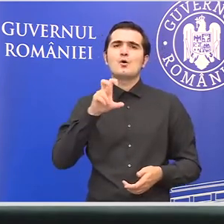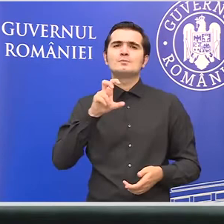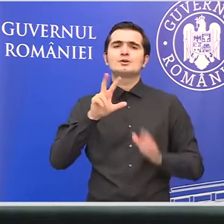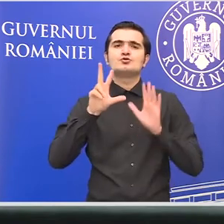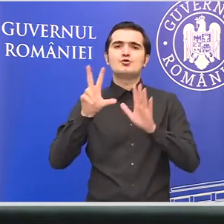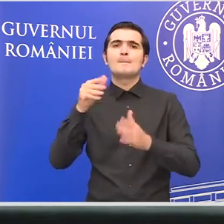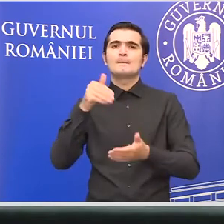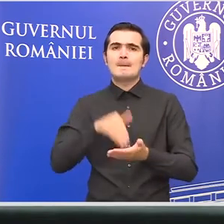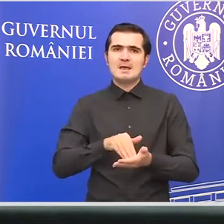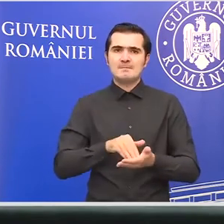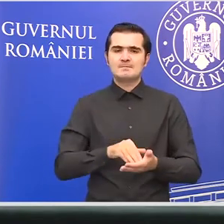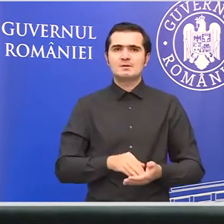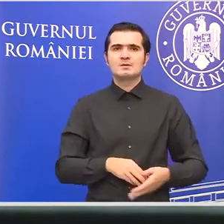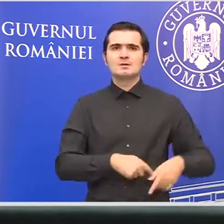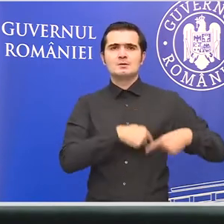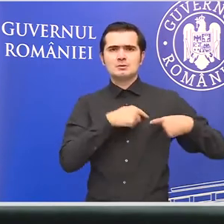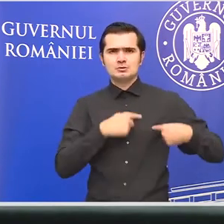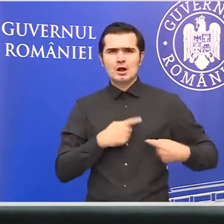188.000.